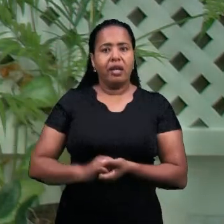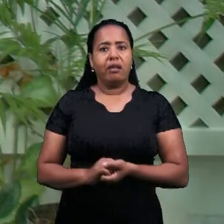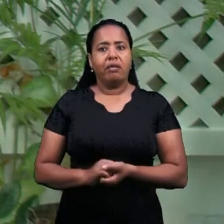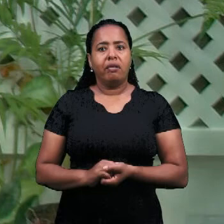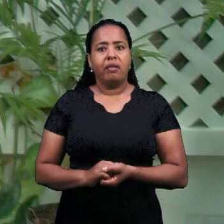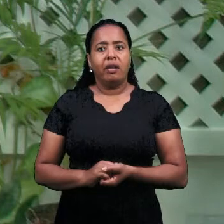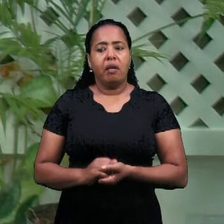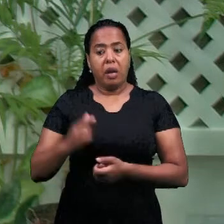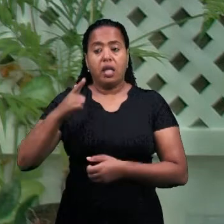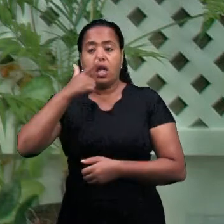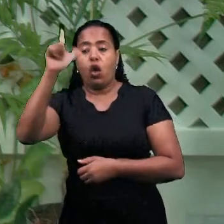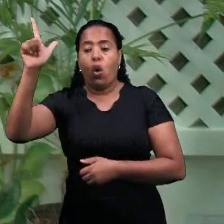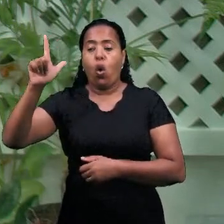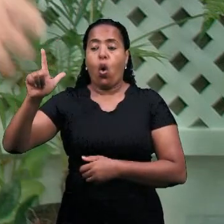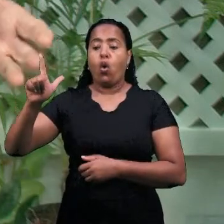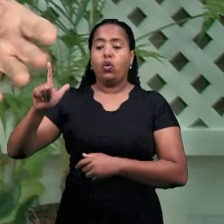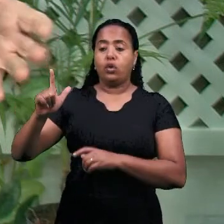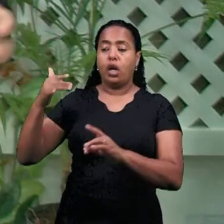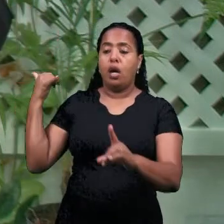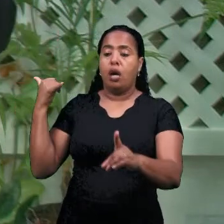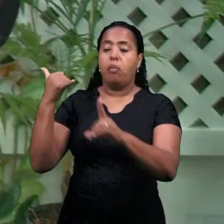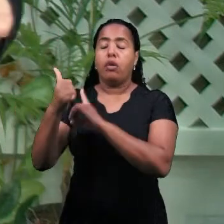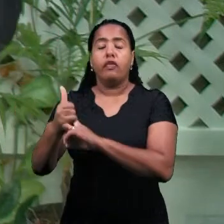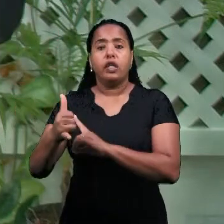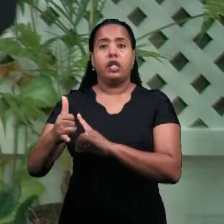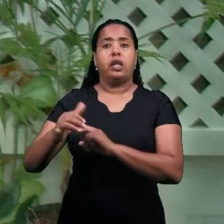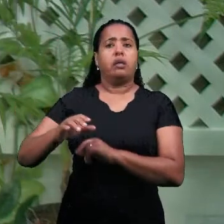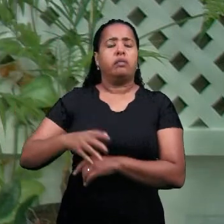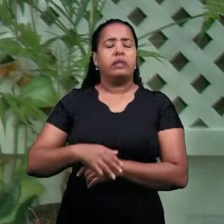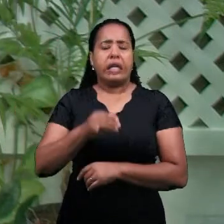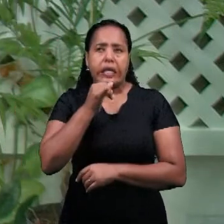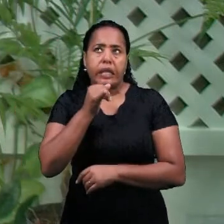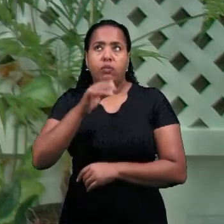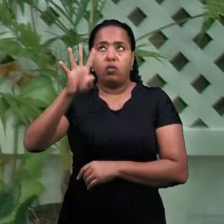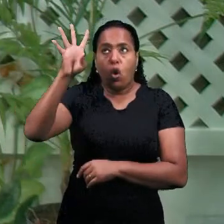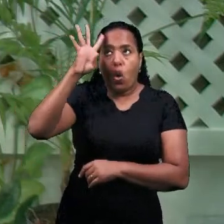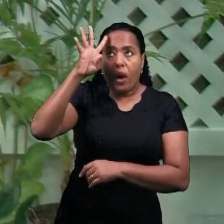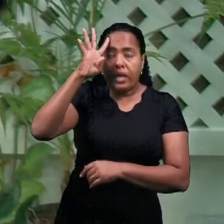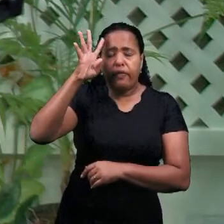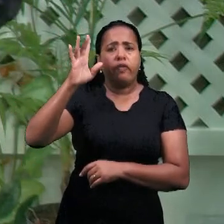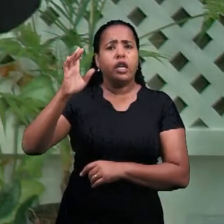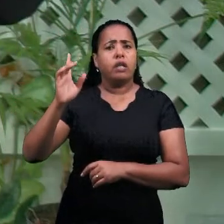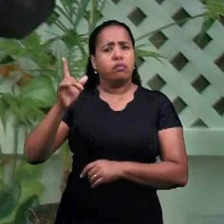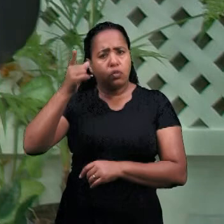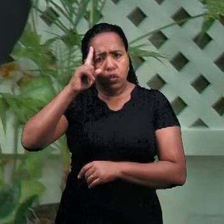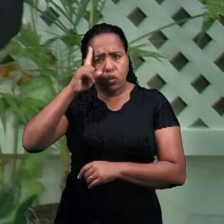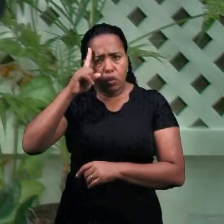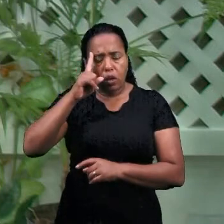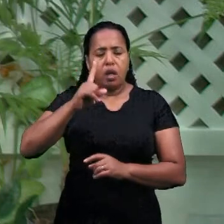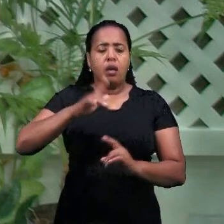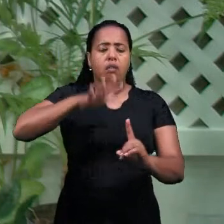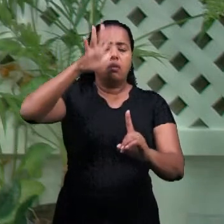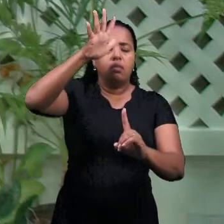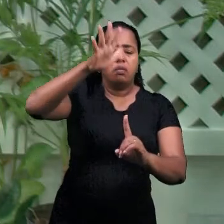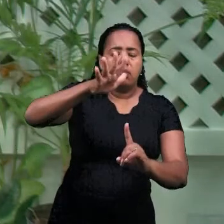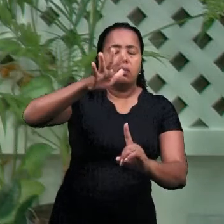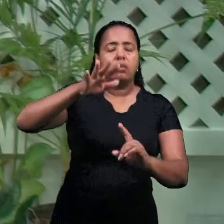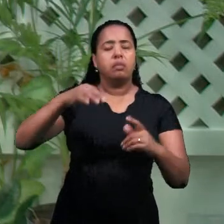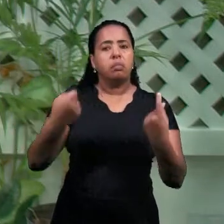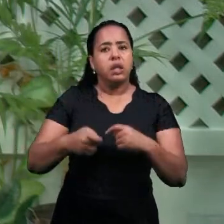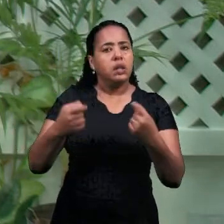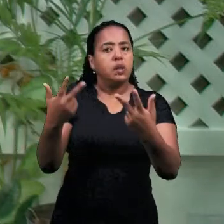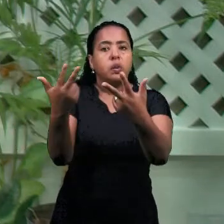dans le plan prophétique. Où tous les mercredis, je reçois une portion de main. Moi, le petit, nécessiteux, comme vous